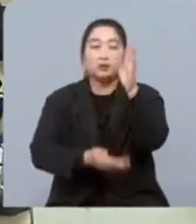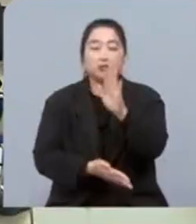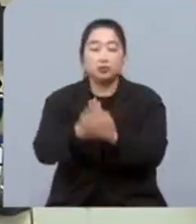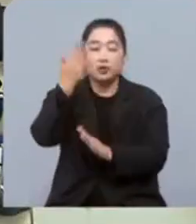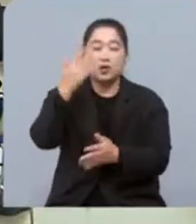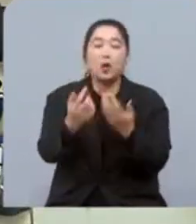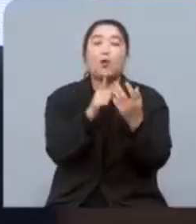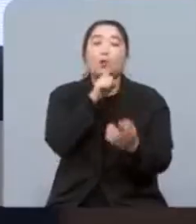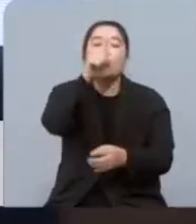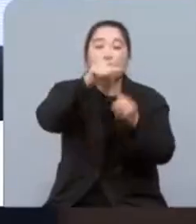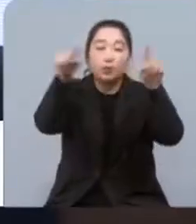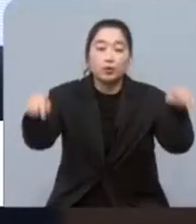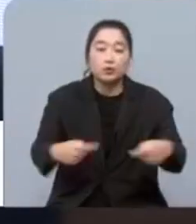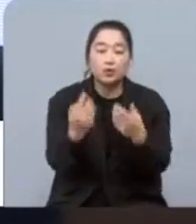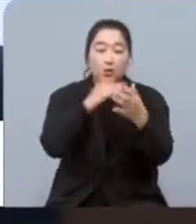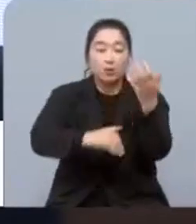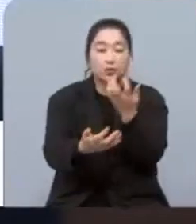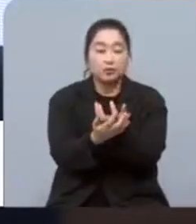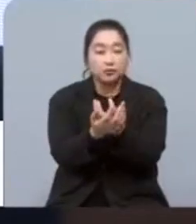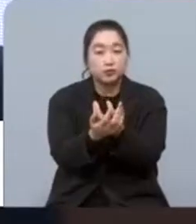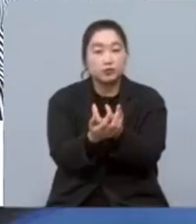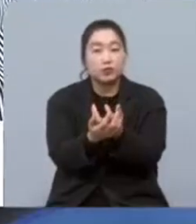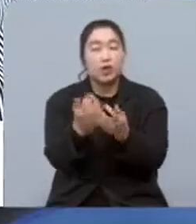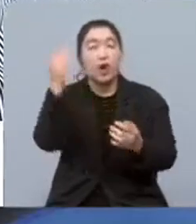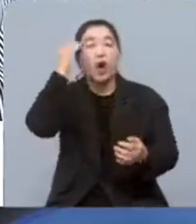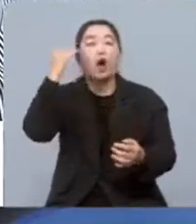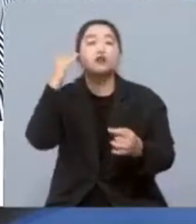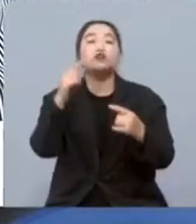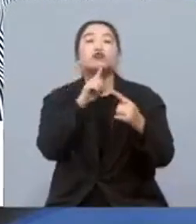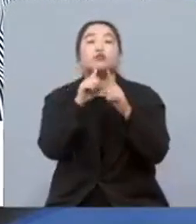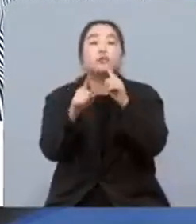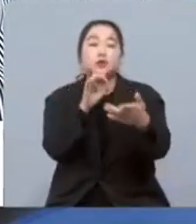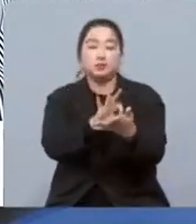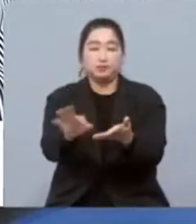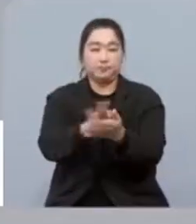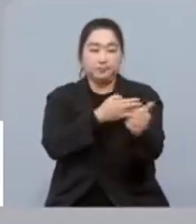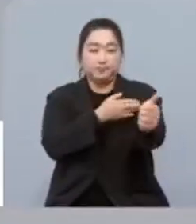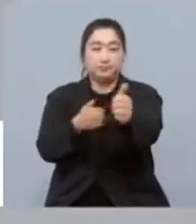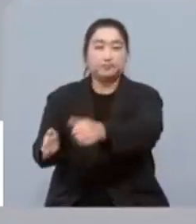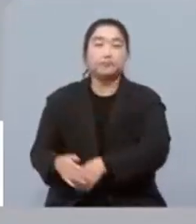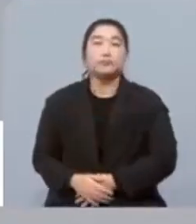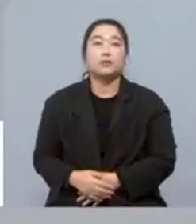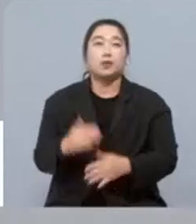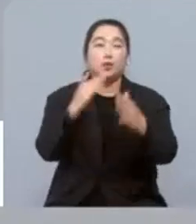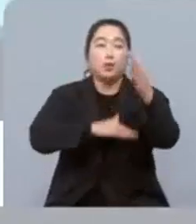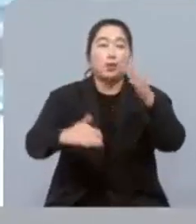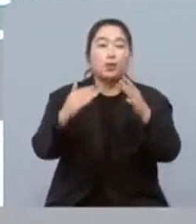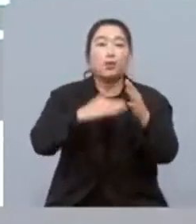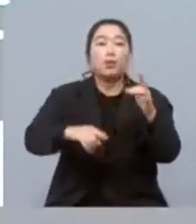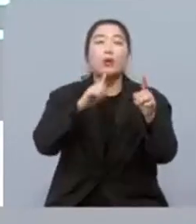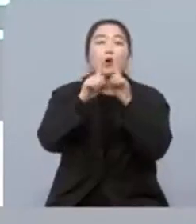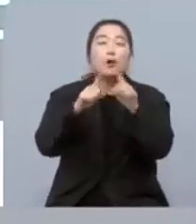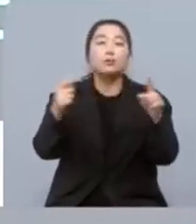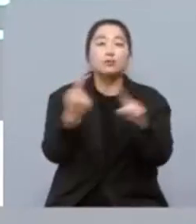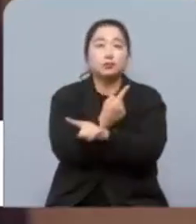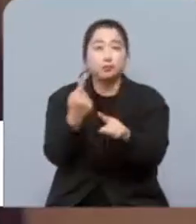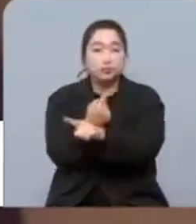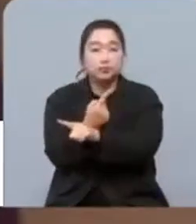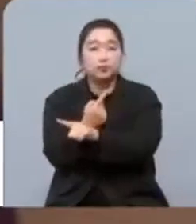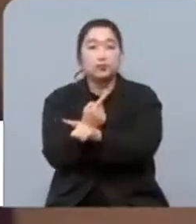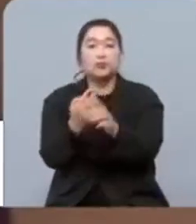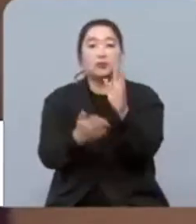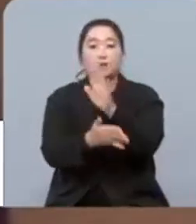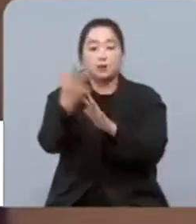각종 보고서 등 공문서부터 될 수 있으면 우리말로 쓰자고 나섰습니다. 공공언어를 순화하기 위해 본청과